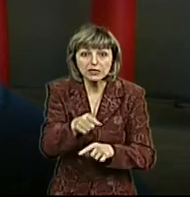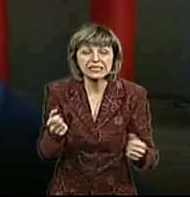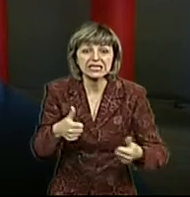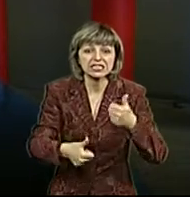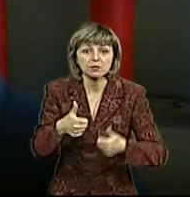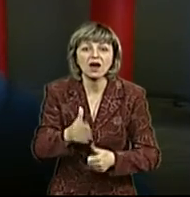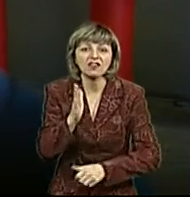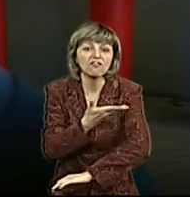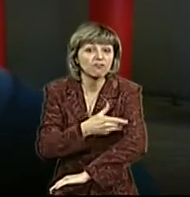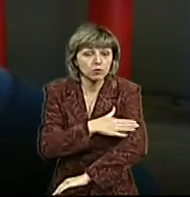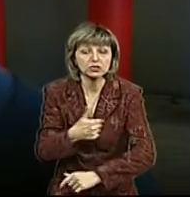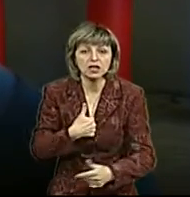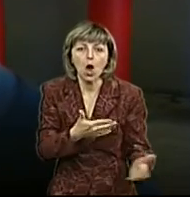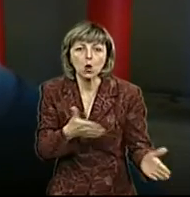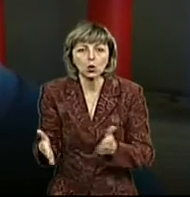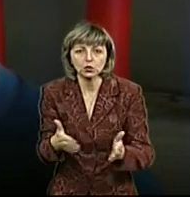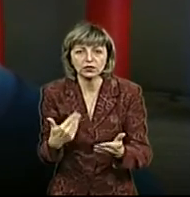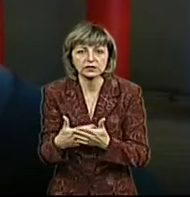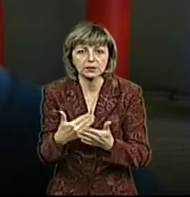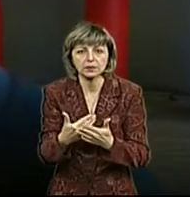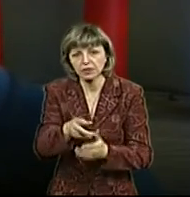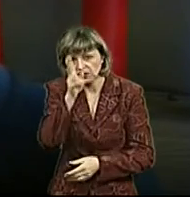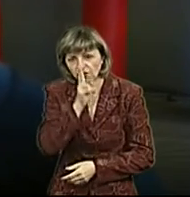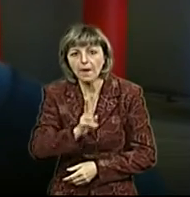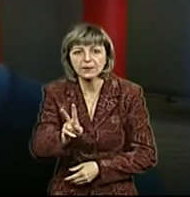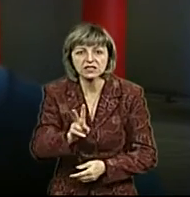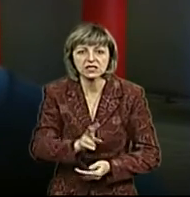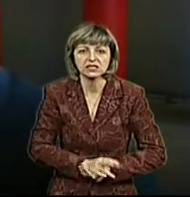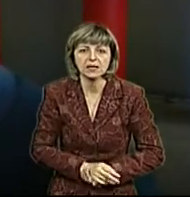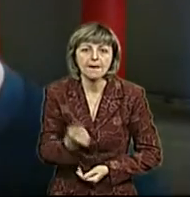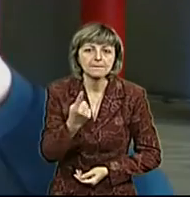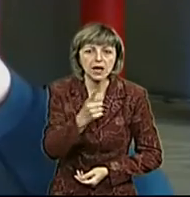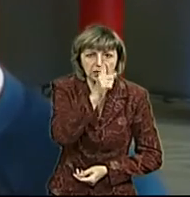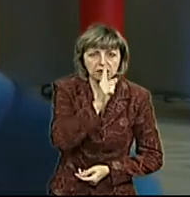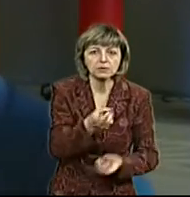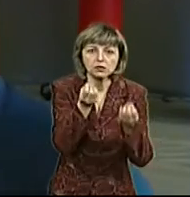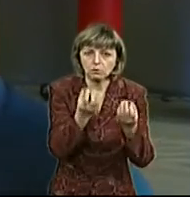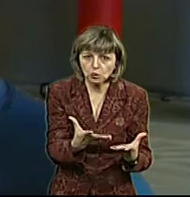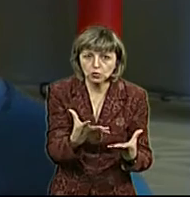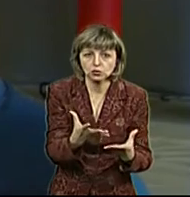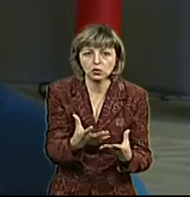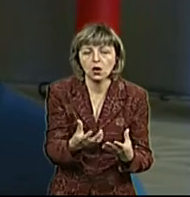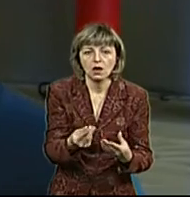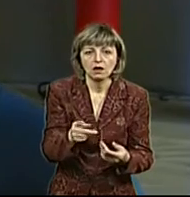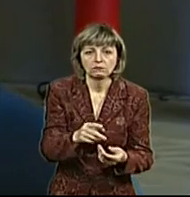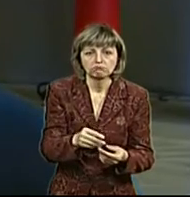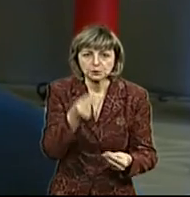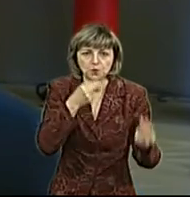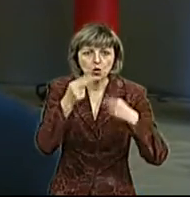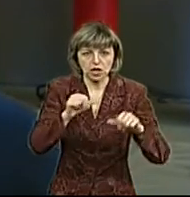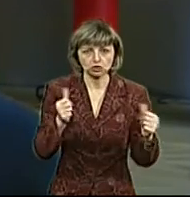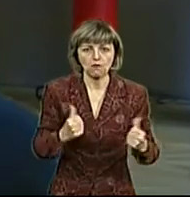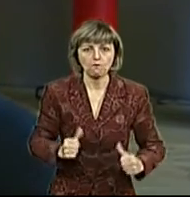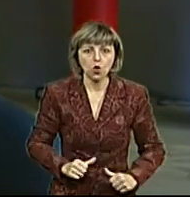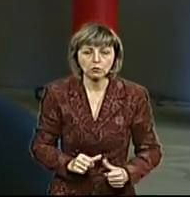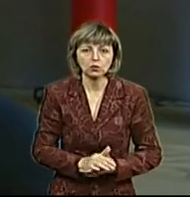Польщі, я готувався десь приблизно 2 місяці. Тобто перший місяць просто набирав форму,